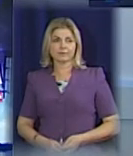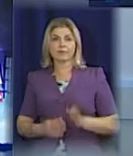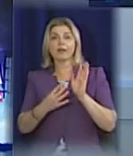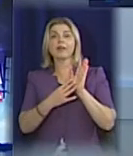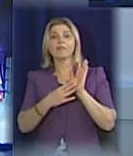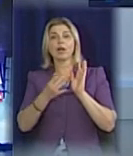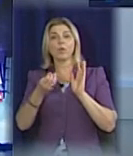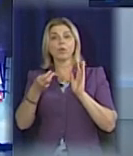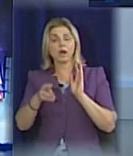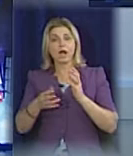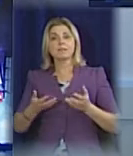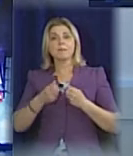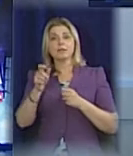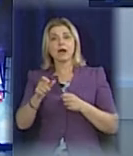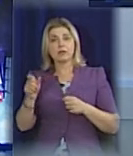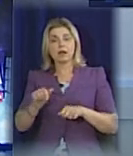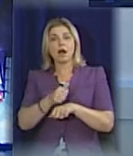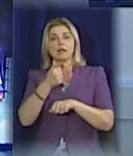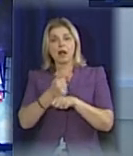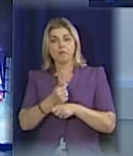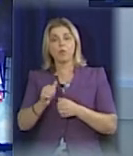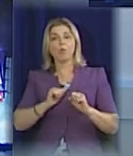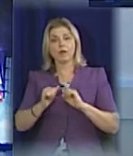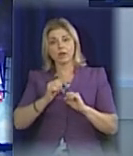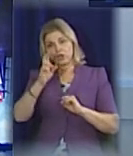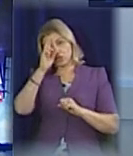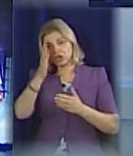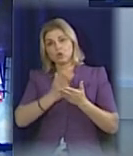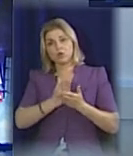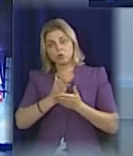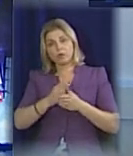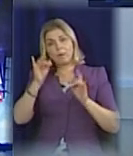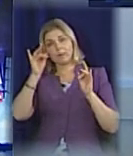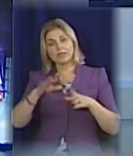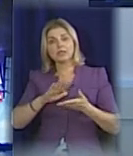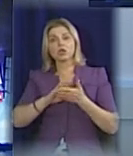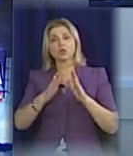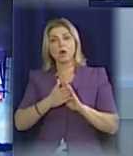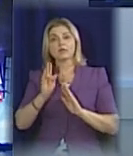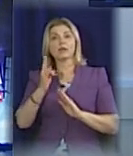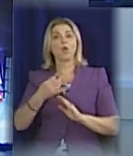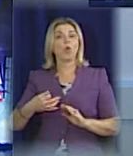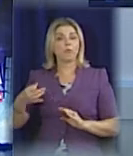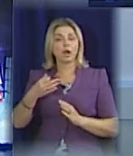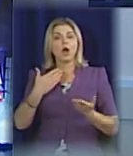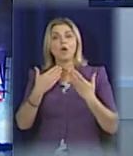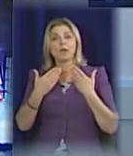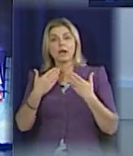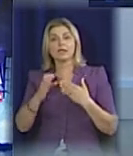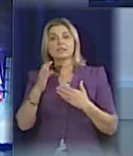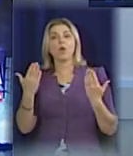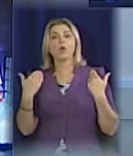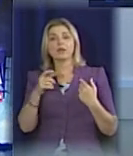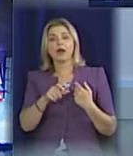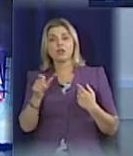Дев'ятого липня рятувальники головного управління Державної служби з надзвичайних ситуацій України у Миколаївській області спілкувалися із